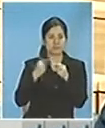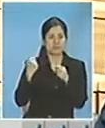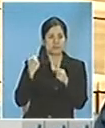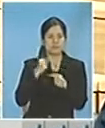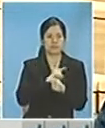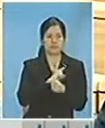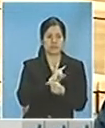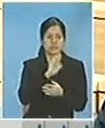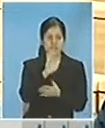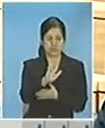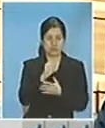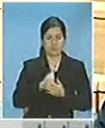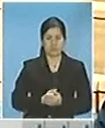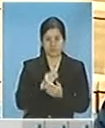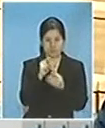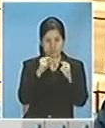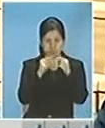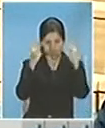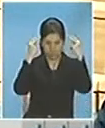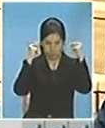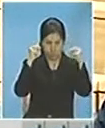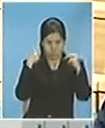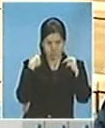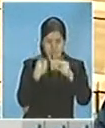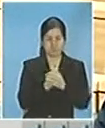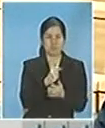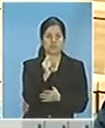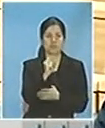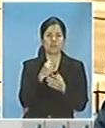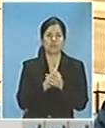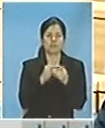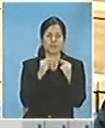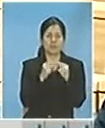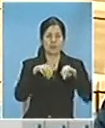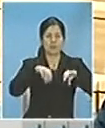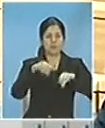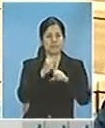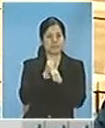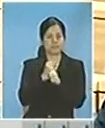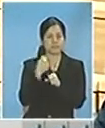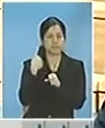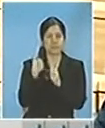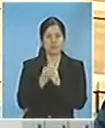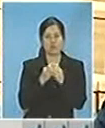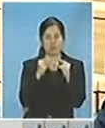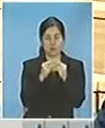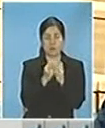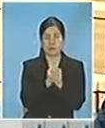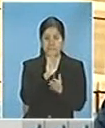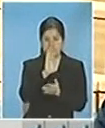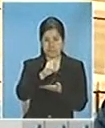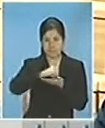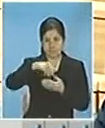ของนายกราชบัณฑิตยสถานโดยให้เป็นผู้แทนของราชบัณฑิตย